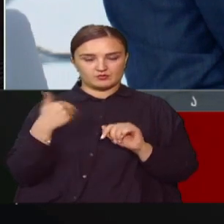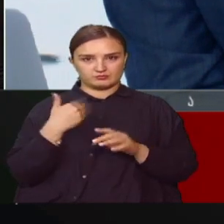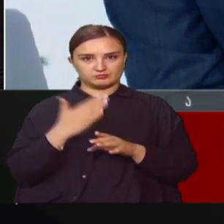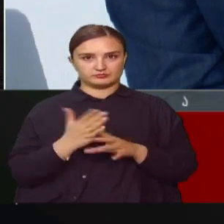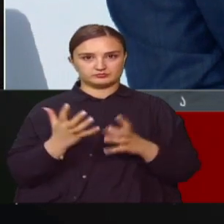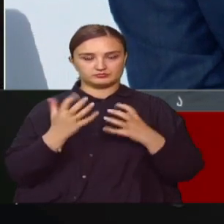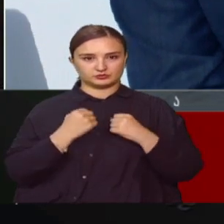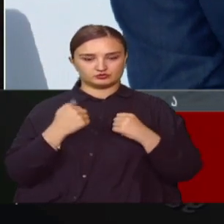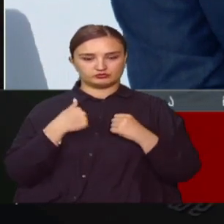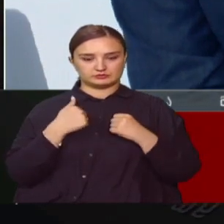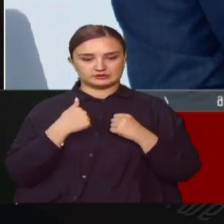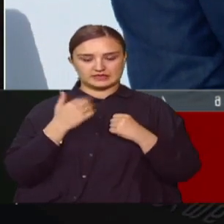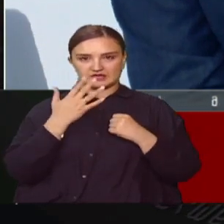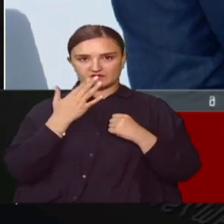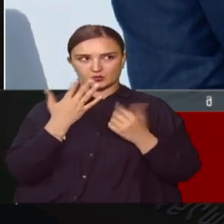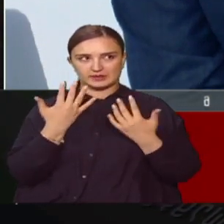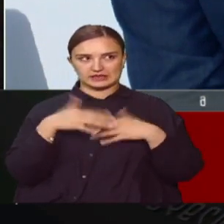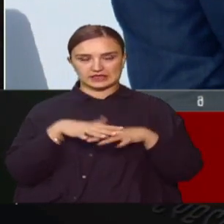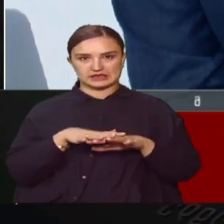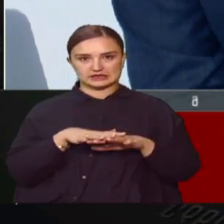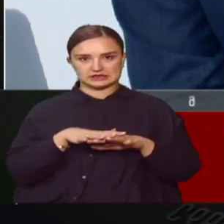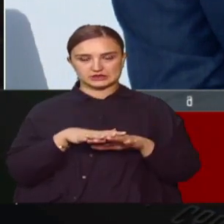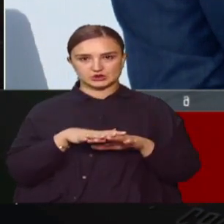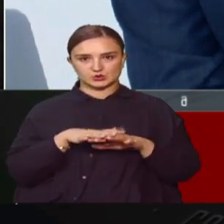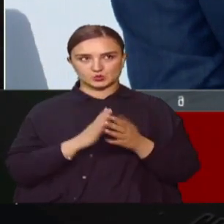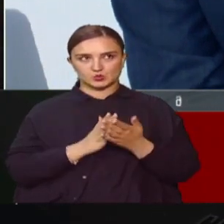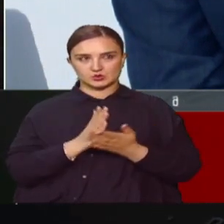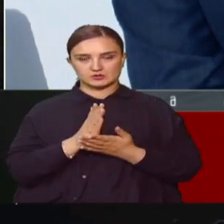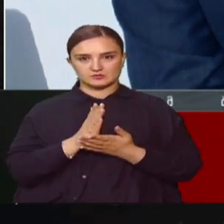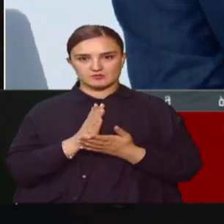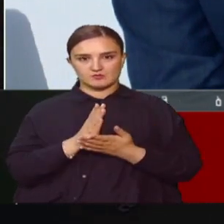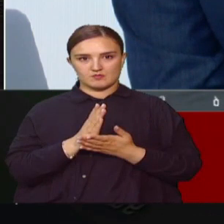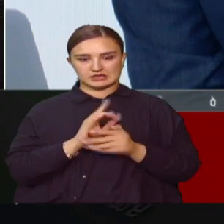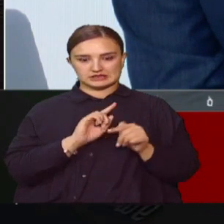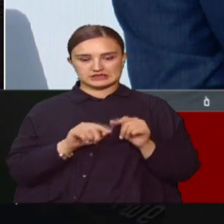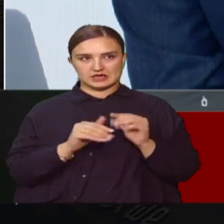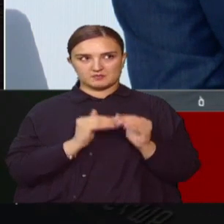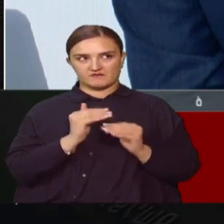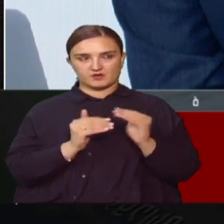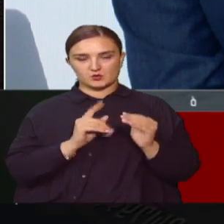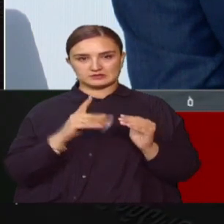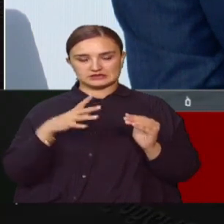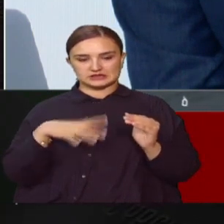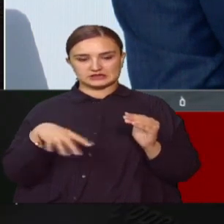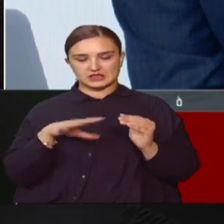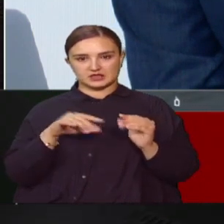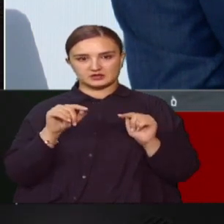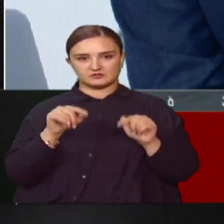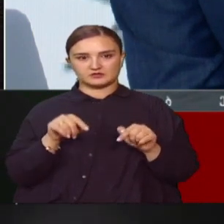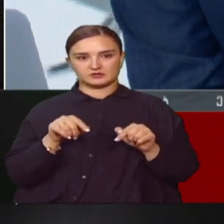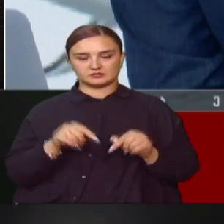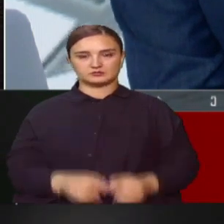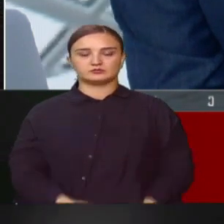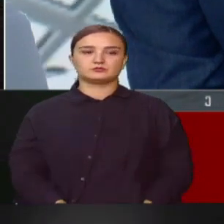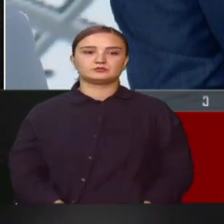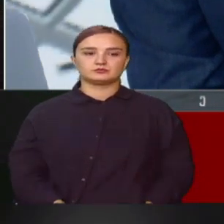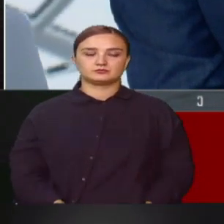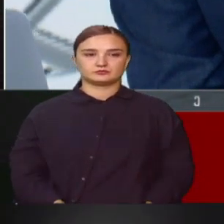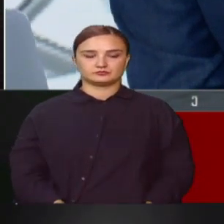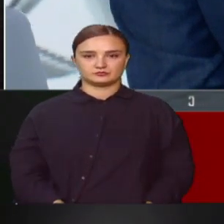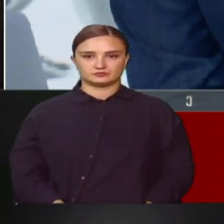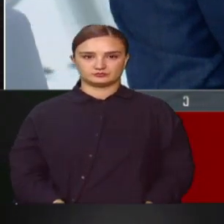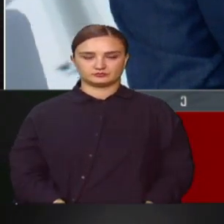მიიღო ჩვენმა ევროინტეგრაციის კურსმა? იმ სწრაფვამ რომ ქვეყანა წლის მიიღოს კანდიდატის სტატუსი.